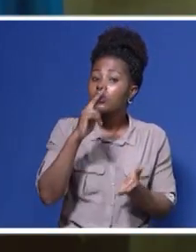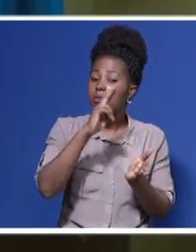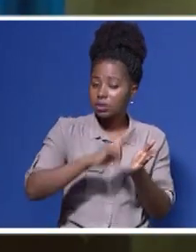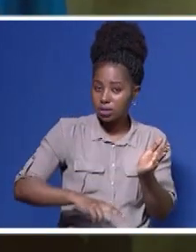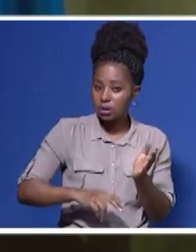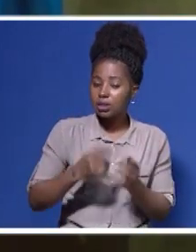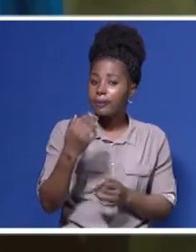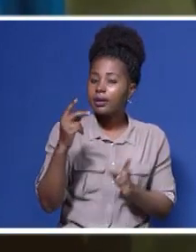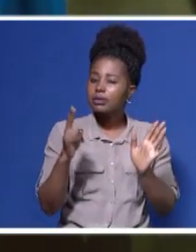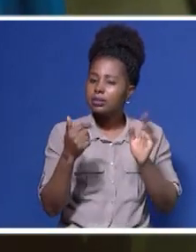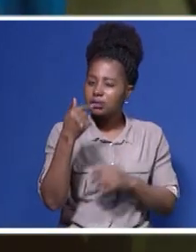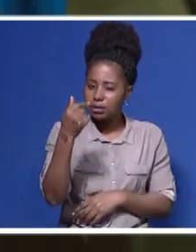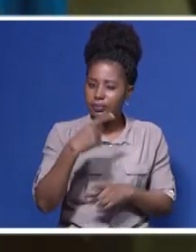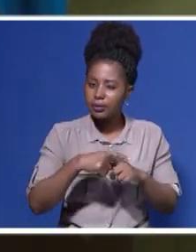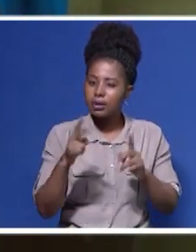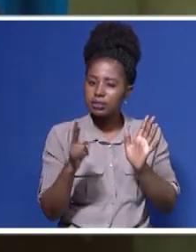namba T728